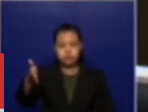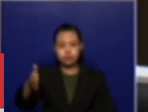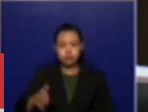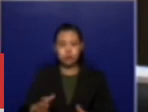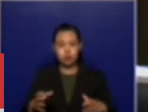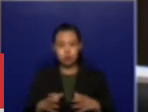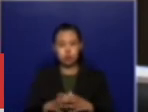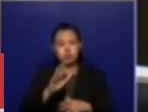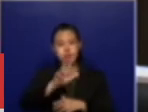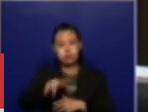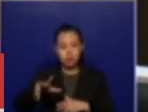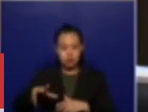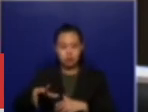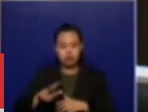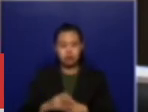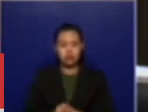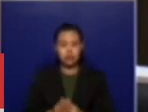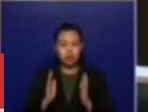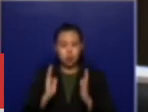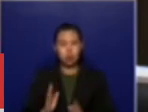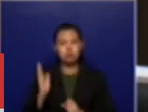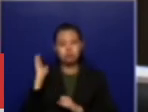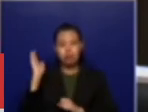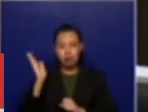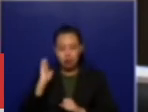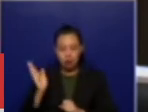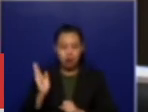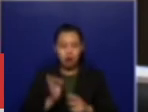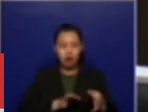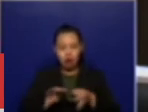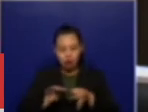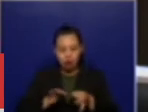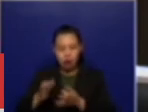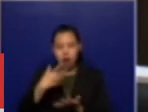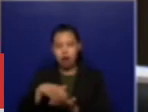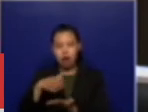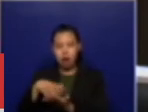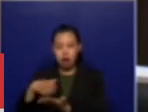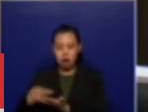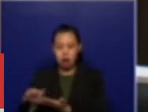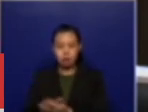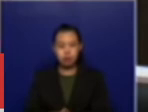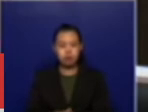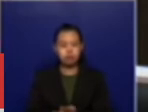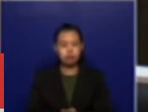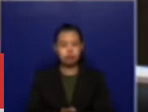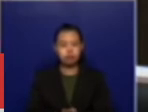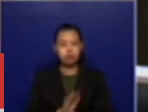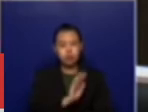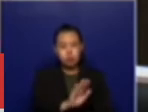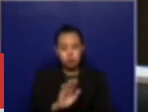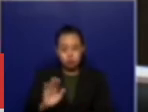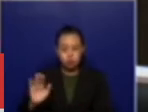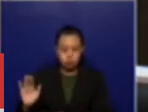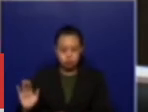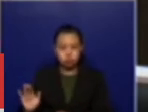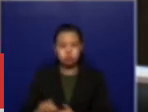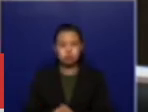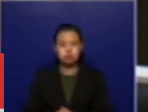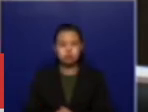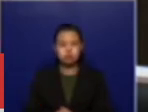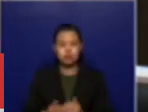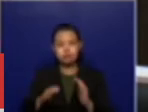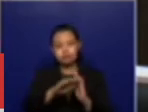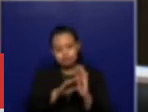ยก็จะมาลงรายละเอียดในแต่ละพื้นที่ในแต่ละเซกเตอร์นะครับให้ท่านประธานได้รับทราบเป็นลำดับต่อไปไม่ว่า